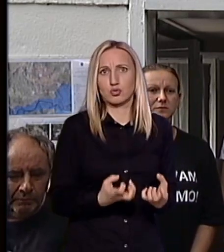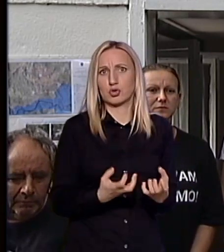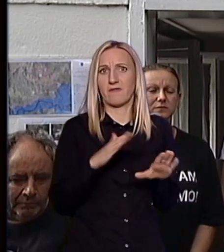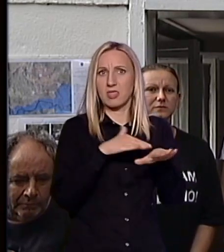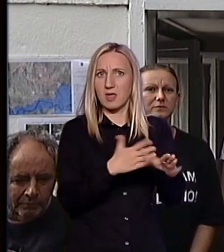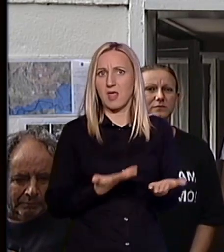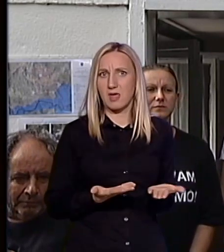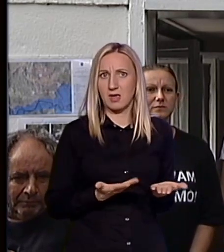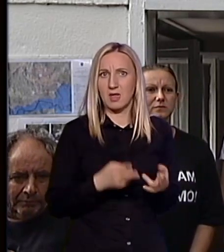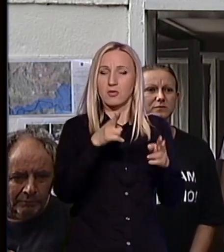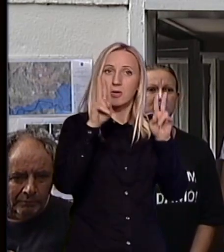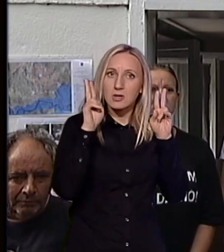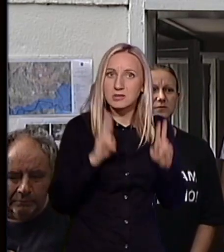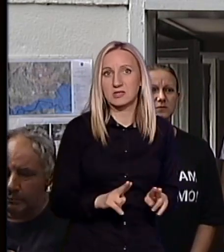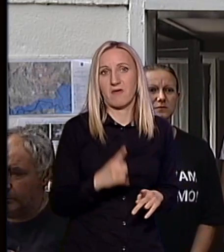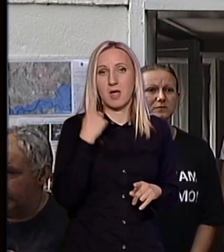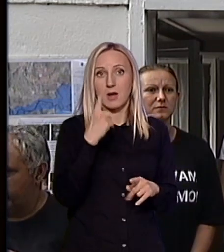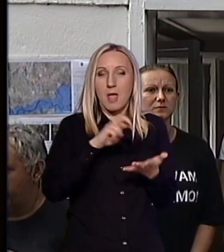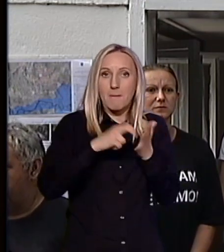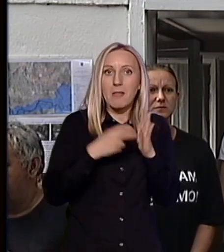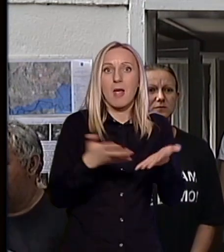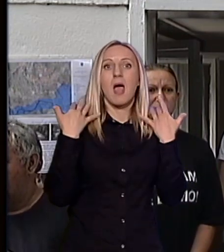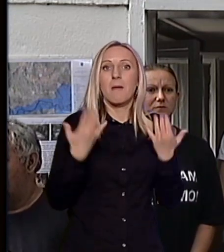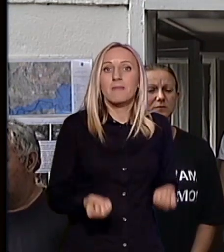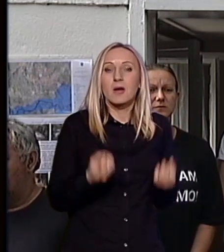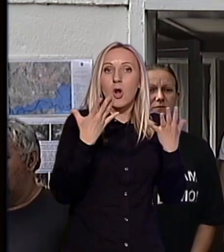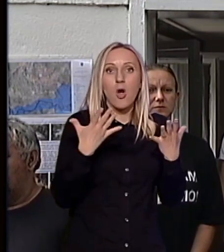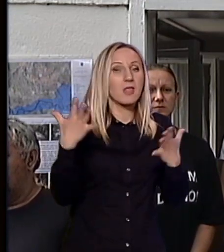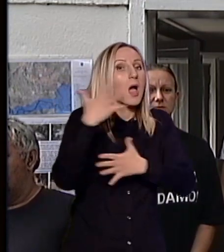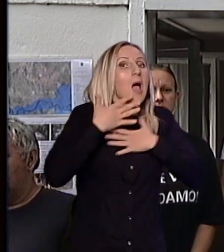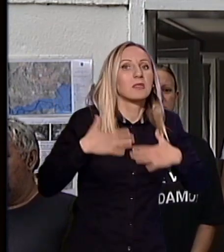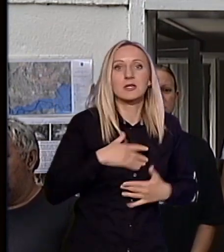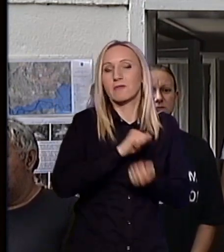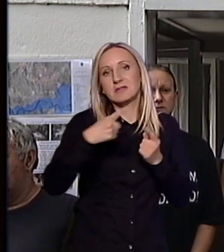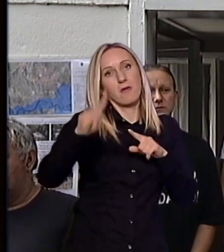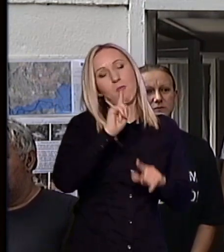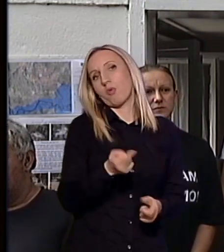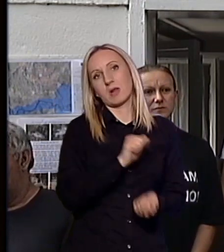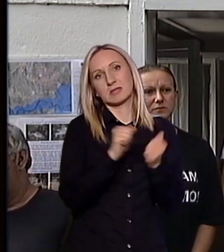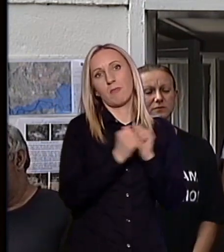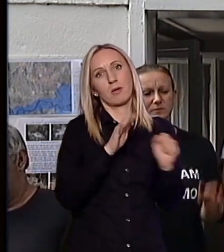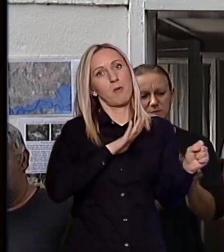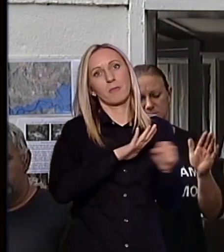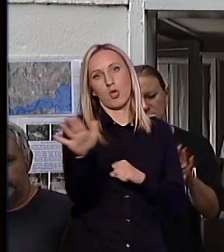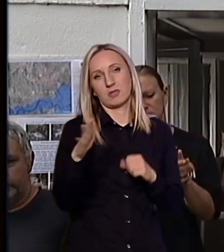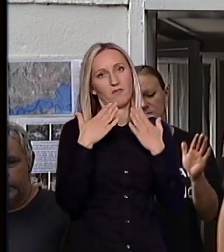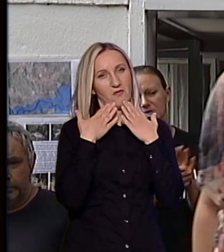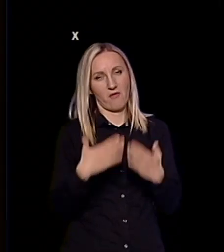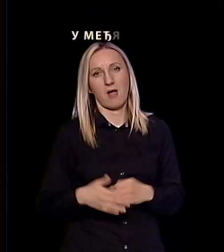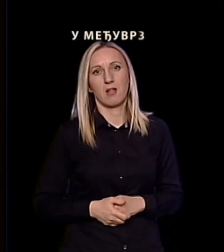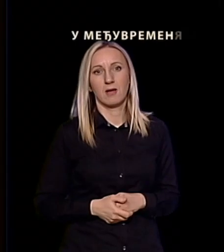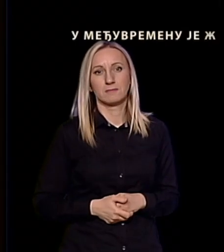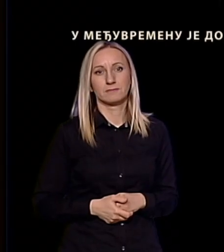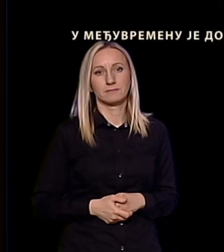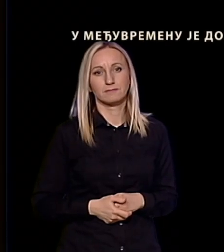stvarno jedna planirana ekološka katastrofa protiv koje moramo svi da stanemo. Hvala.